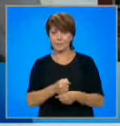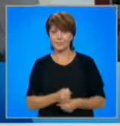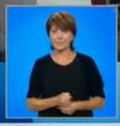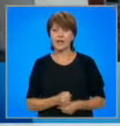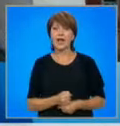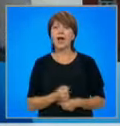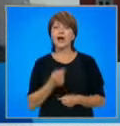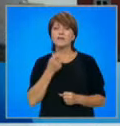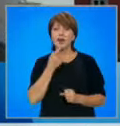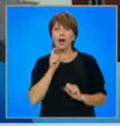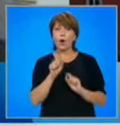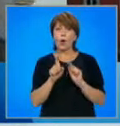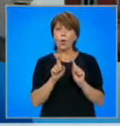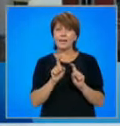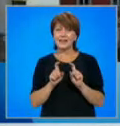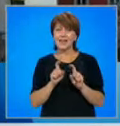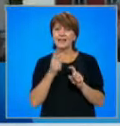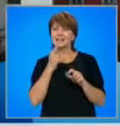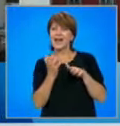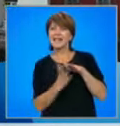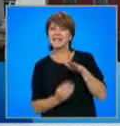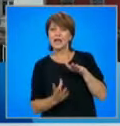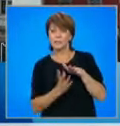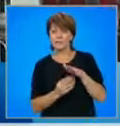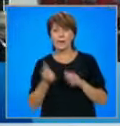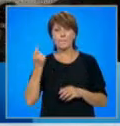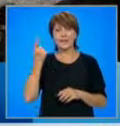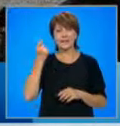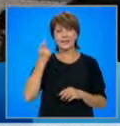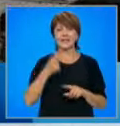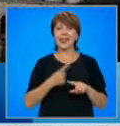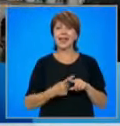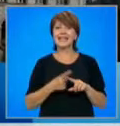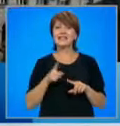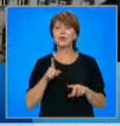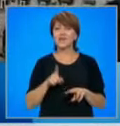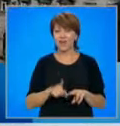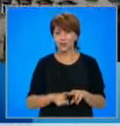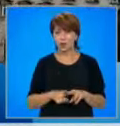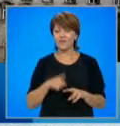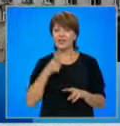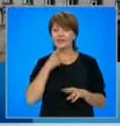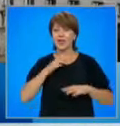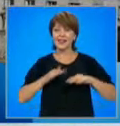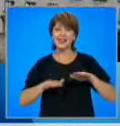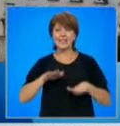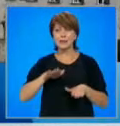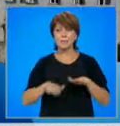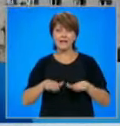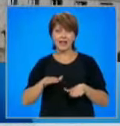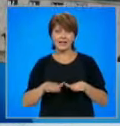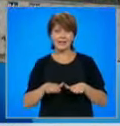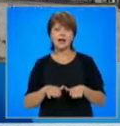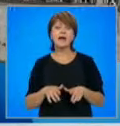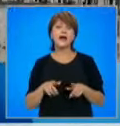В поредния си коментар, иначе за изтеклия запис, съпредседателят на Демократична България Христо Иванов заяви, че дестабилизация на страната в този момент би обслужила ГЕРБ